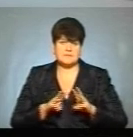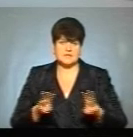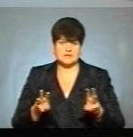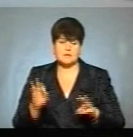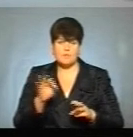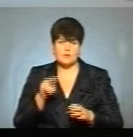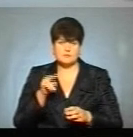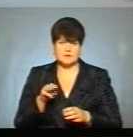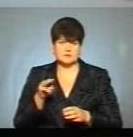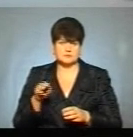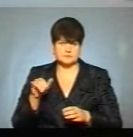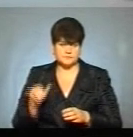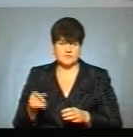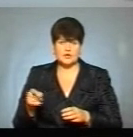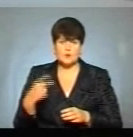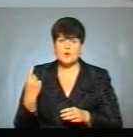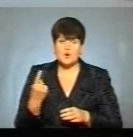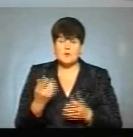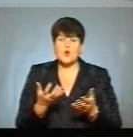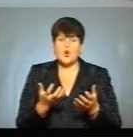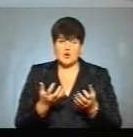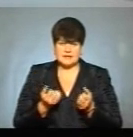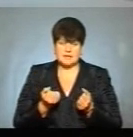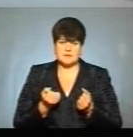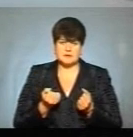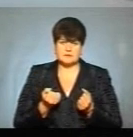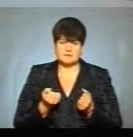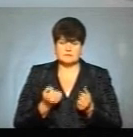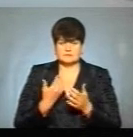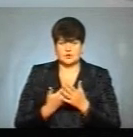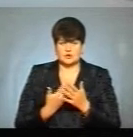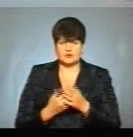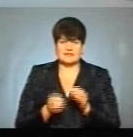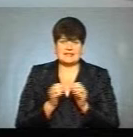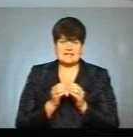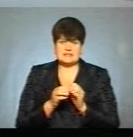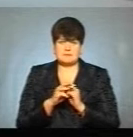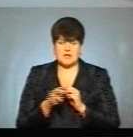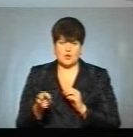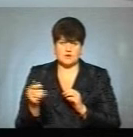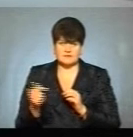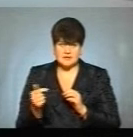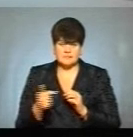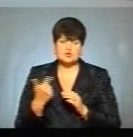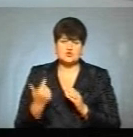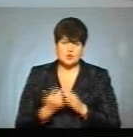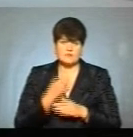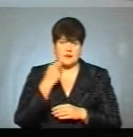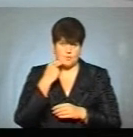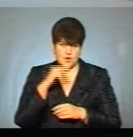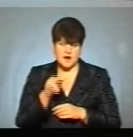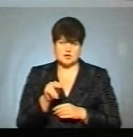по профтехосвіті, Тернопільська область отримає орієнтовно 10 мільйонів гривень знову на